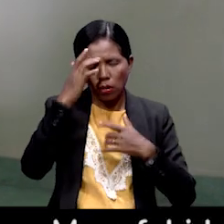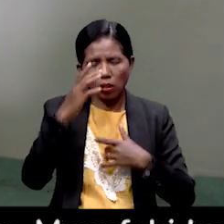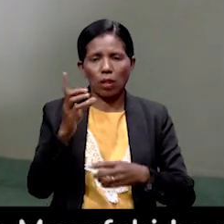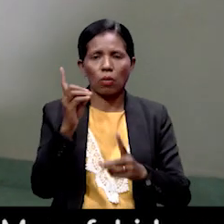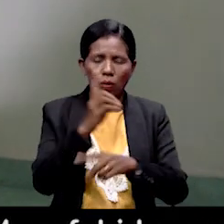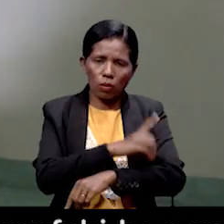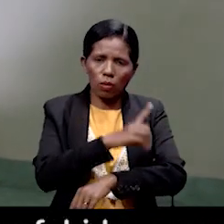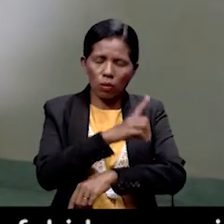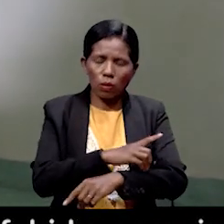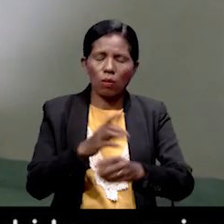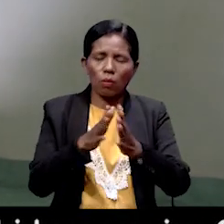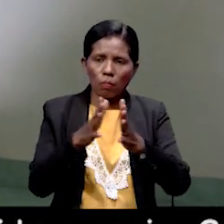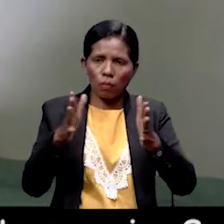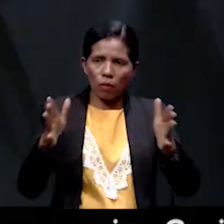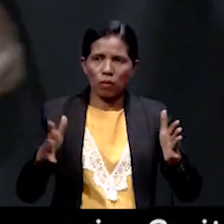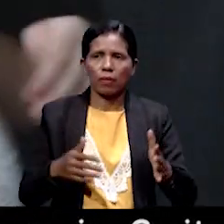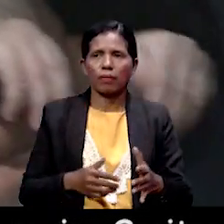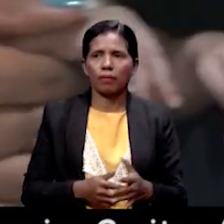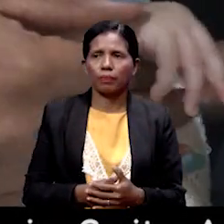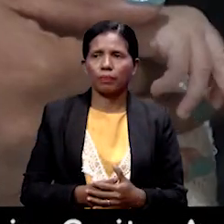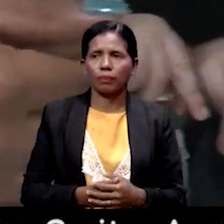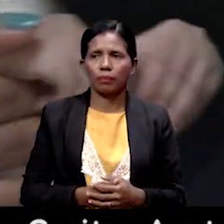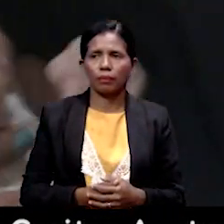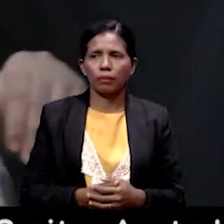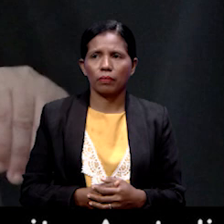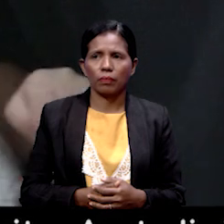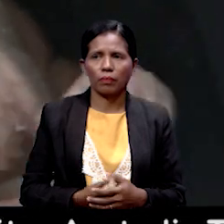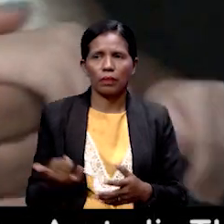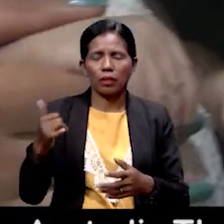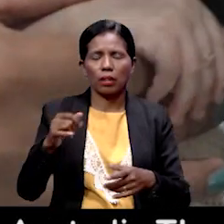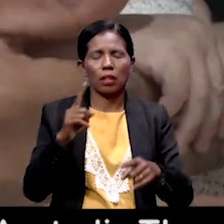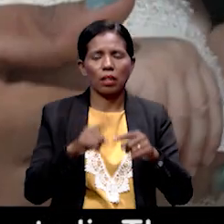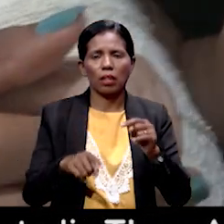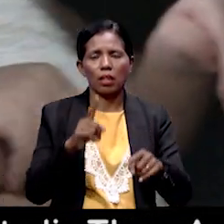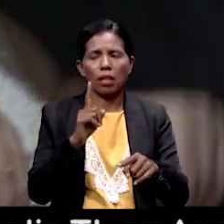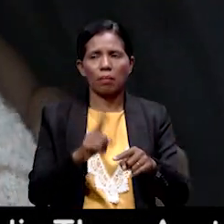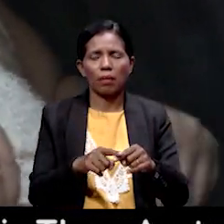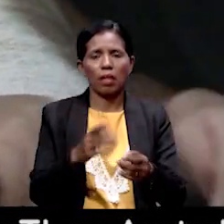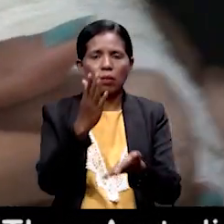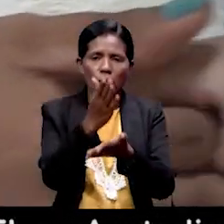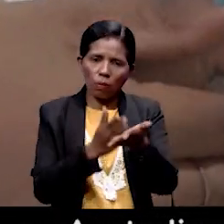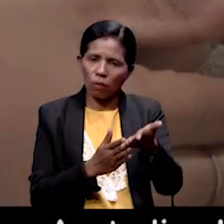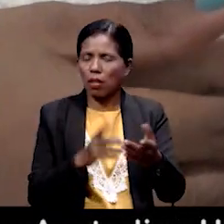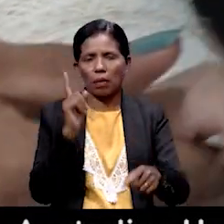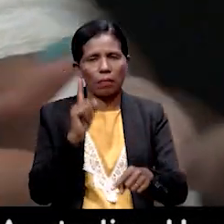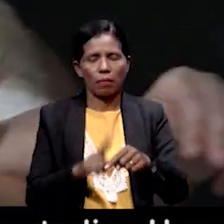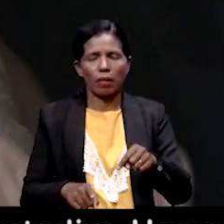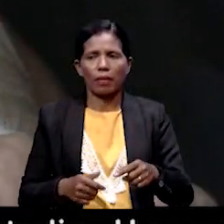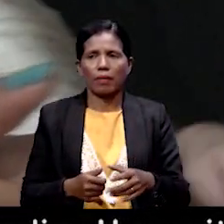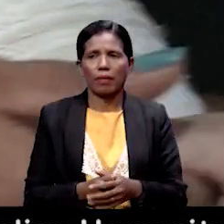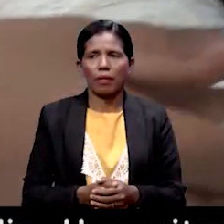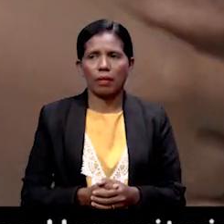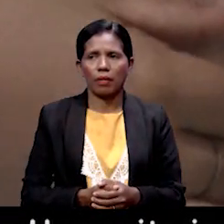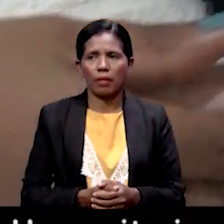sebe ni ni lo si hospital ni. Sira dan labele atu operasan. Diang